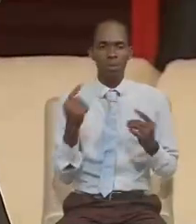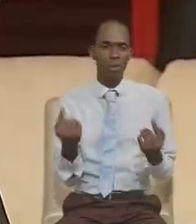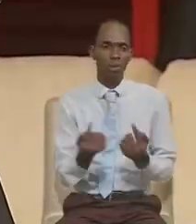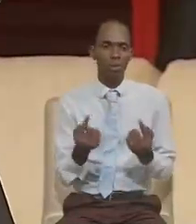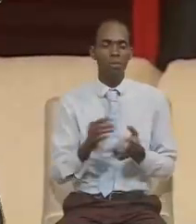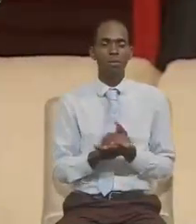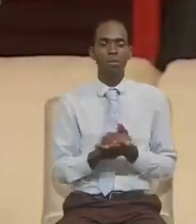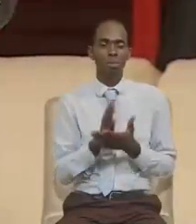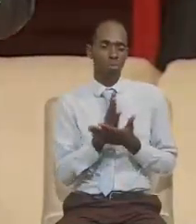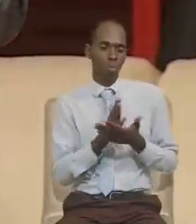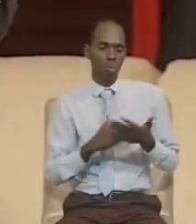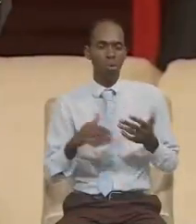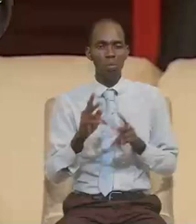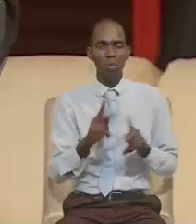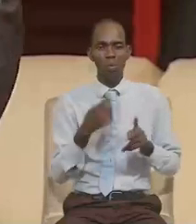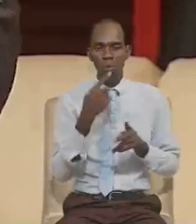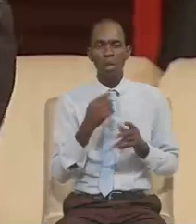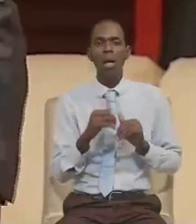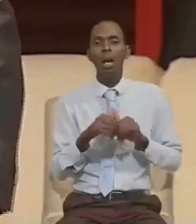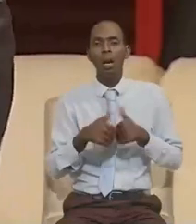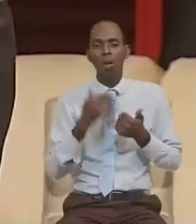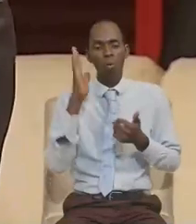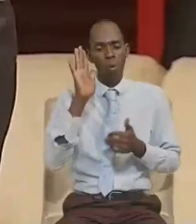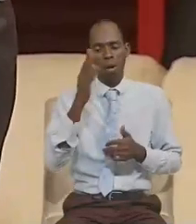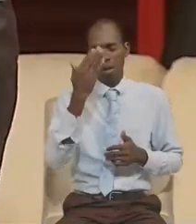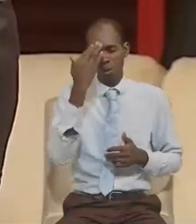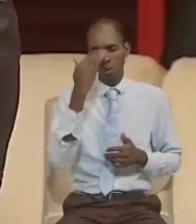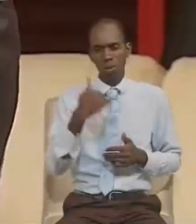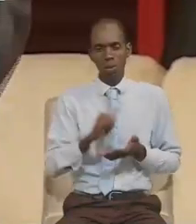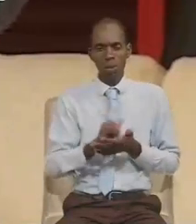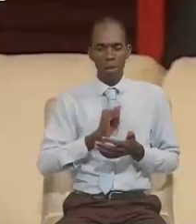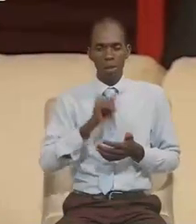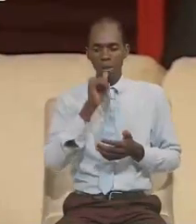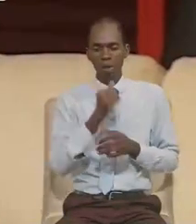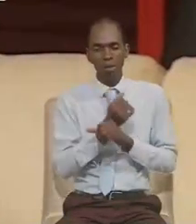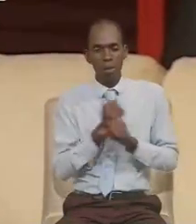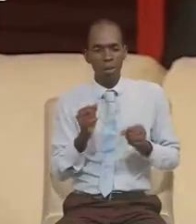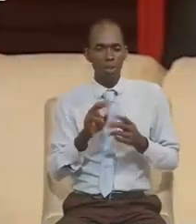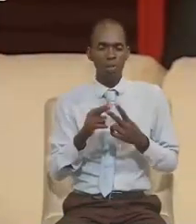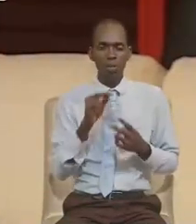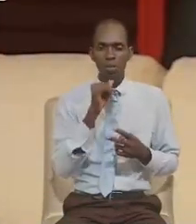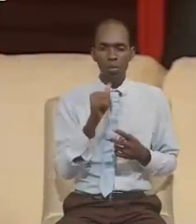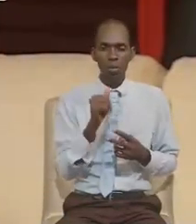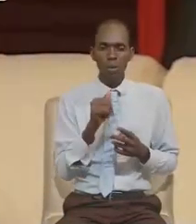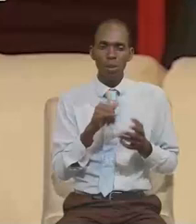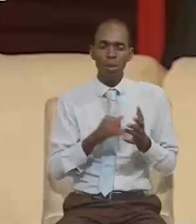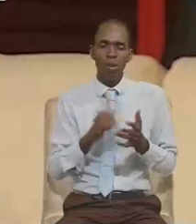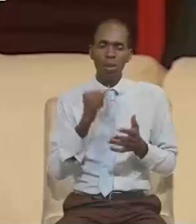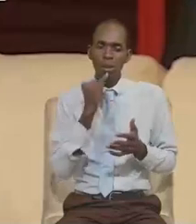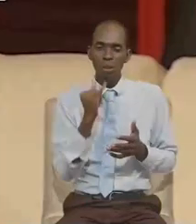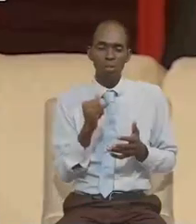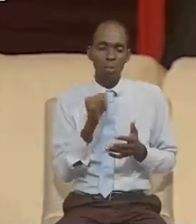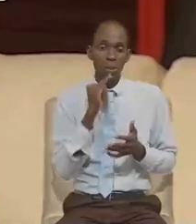Certains disent, comment savoir si je suis né de nouveau ou pas? Est-ce que ce n'est pas le sentiment? Est-ce que c'est